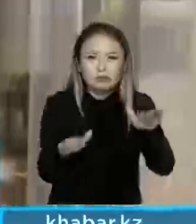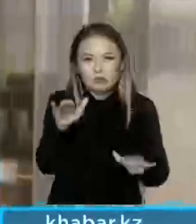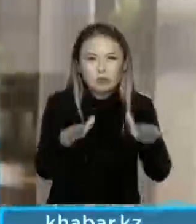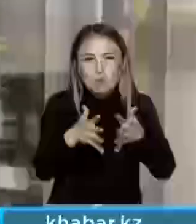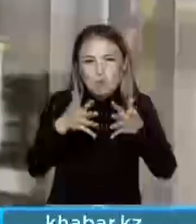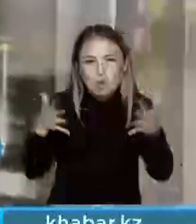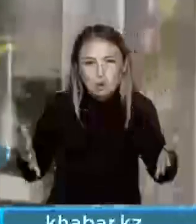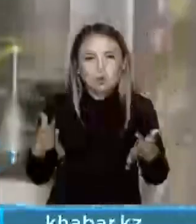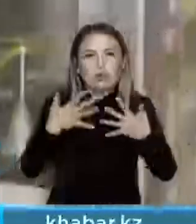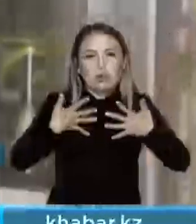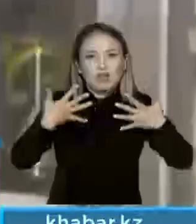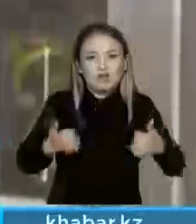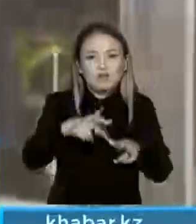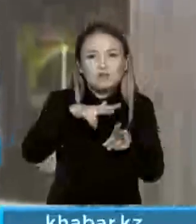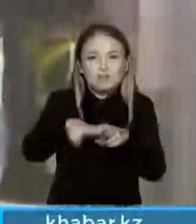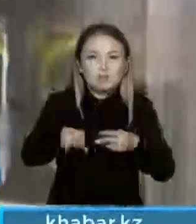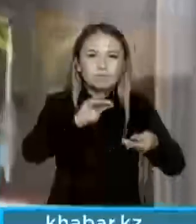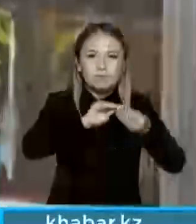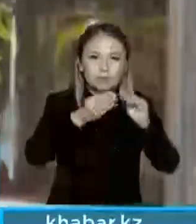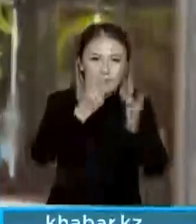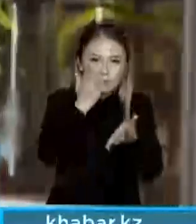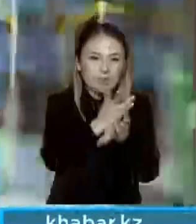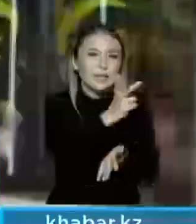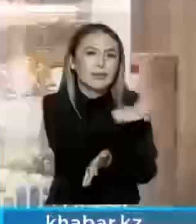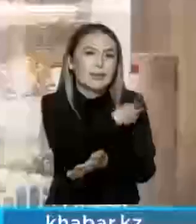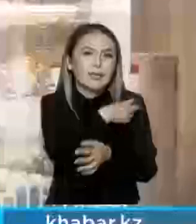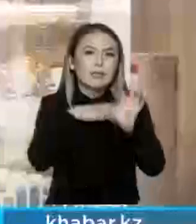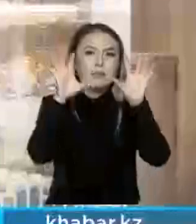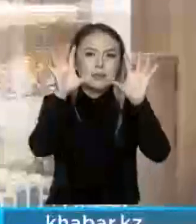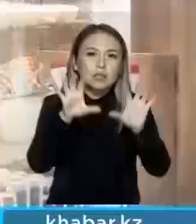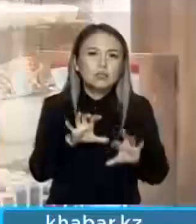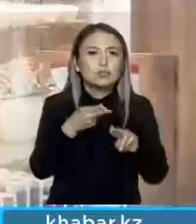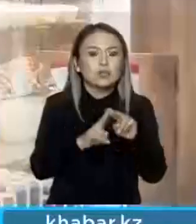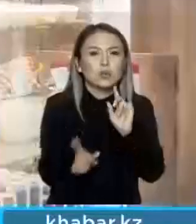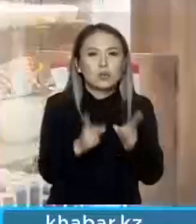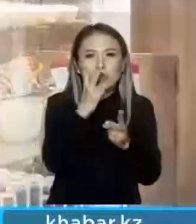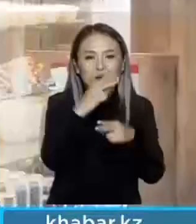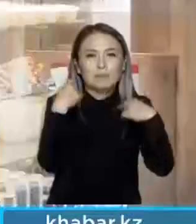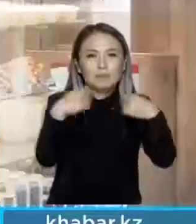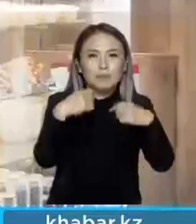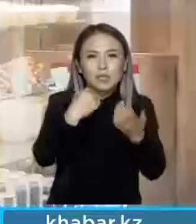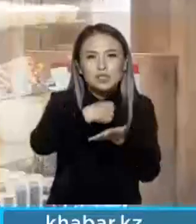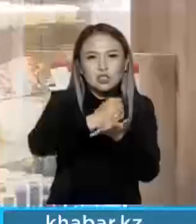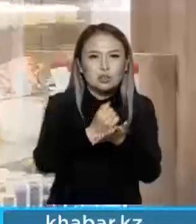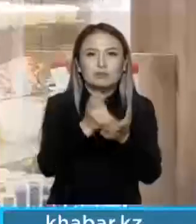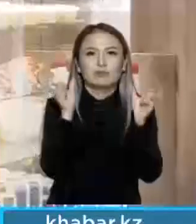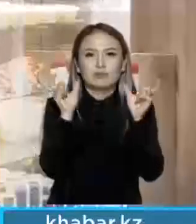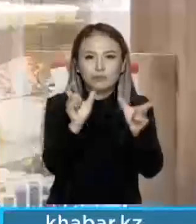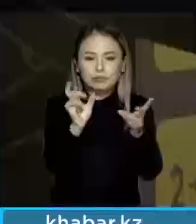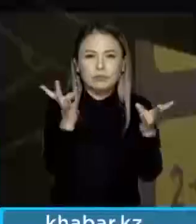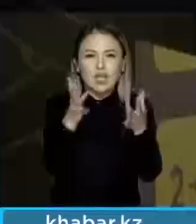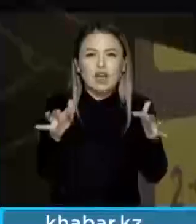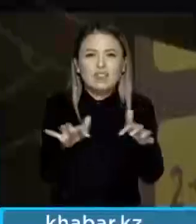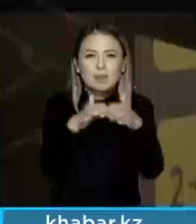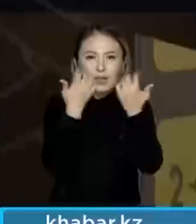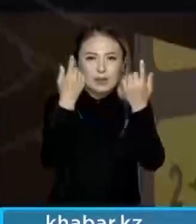артық салмақ, денсаулыққа қатысты өзге де мәселелер туындайды, дейді дәрігерлер. Енді заң жүзінде оның сатылымына белгілі шектеу енгізілді,